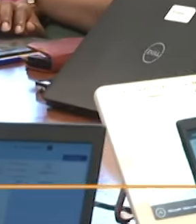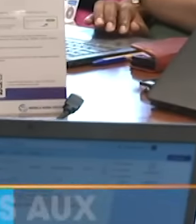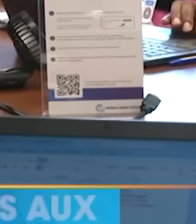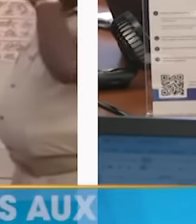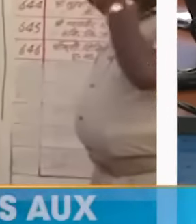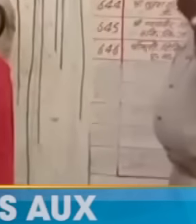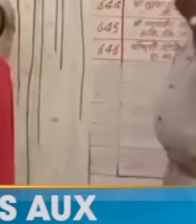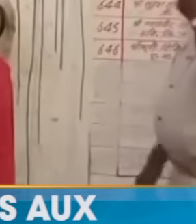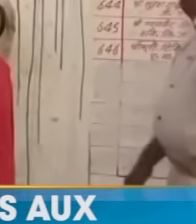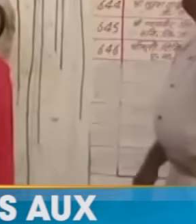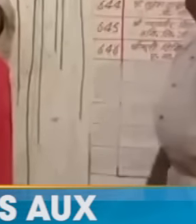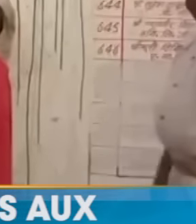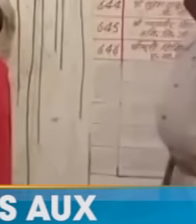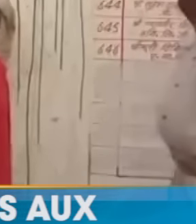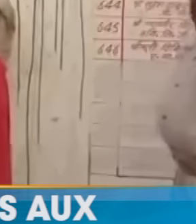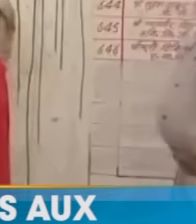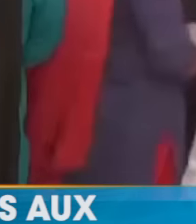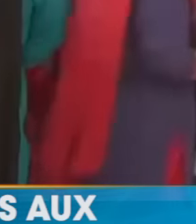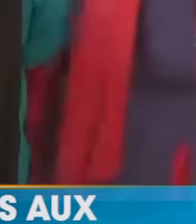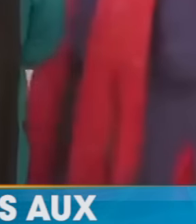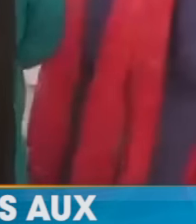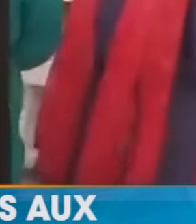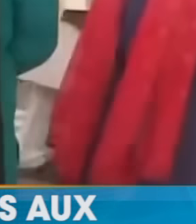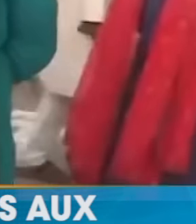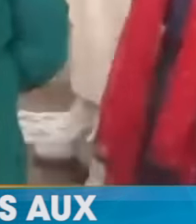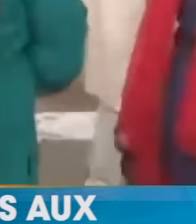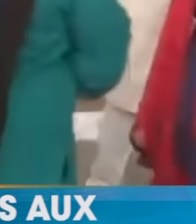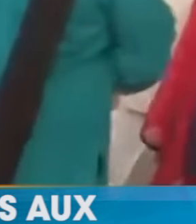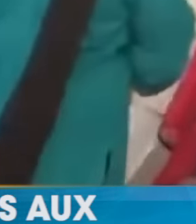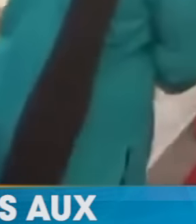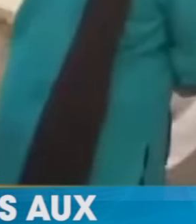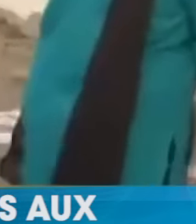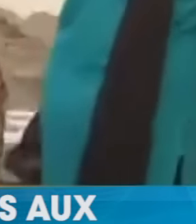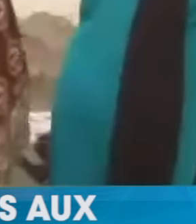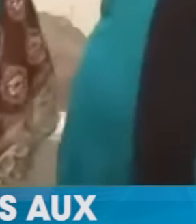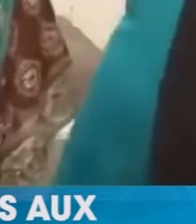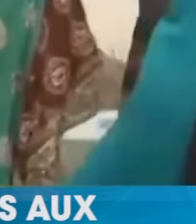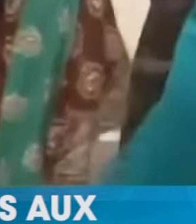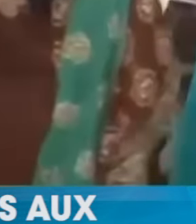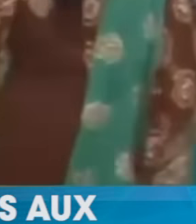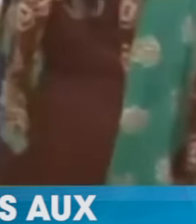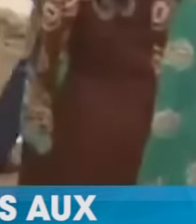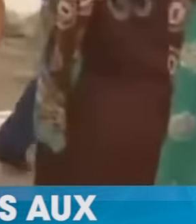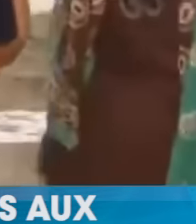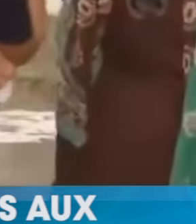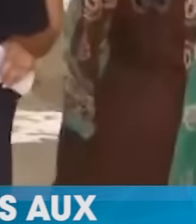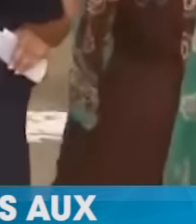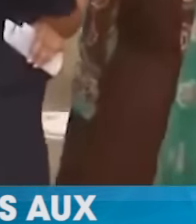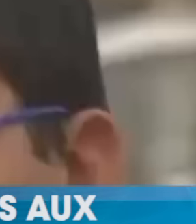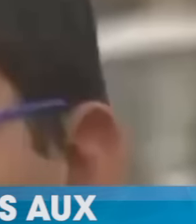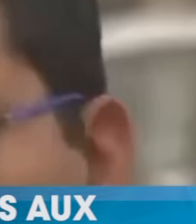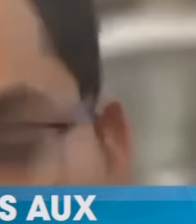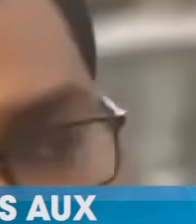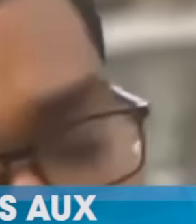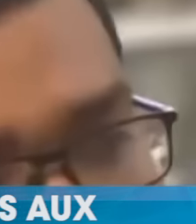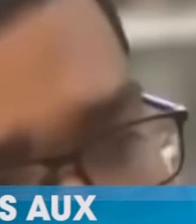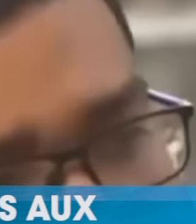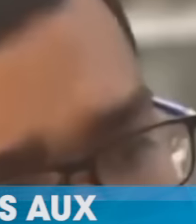Et puis à compter de ce vendredi, près de 970 millions d'Indiens sont appelés aux urnes pour désigner les